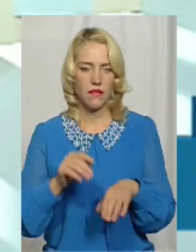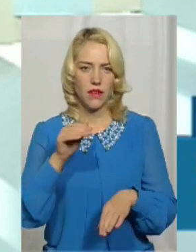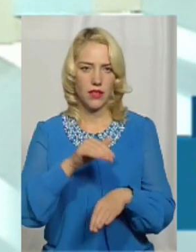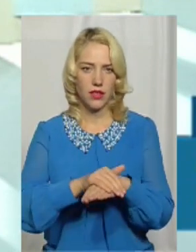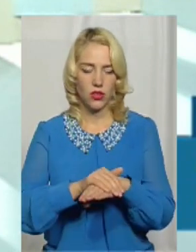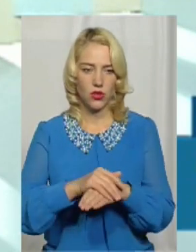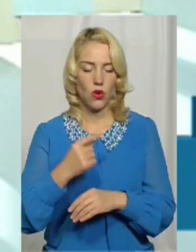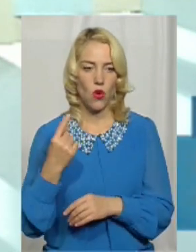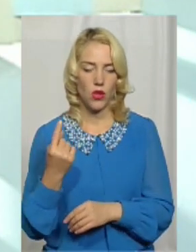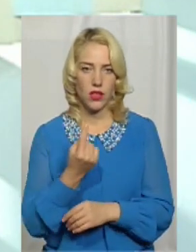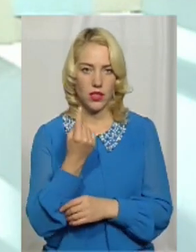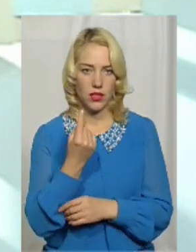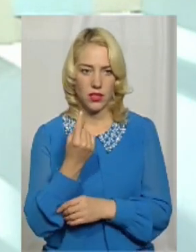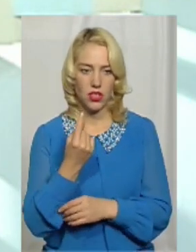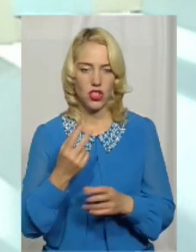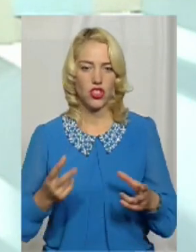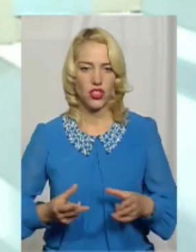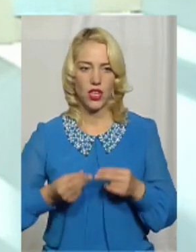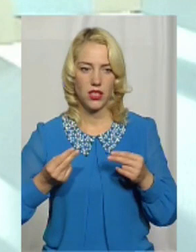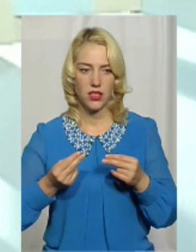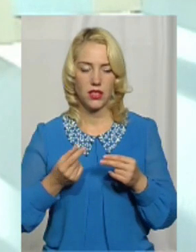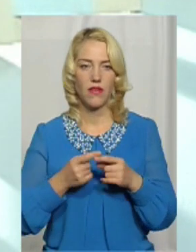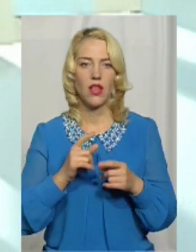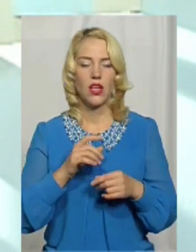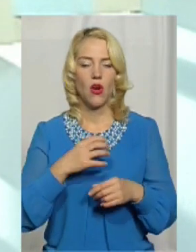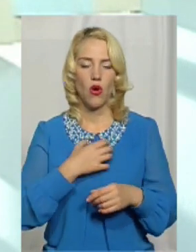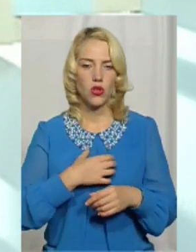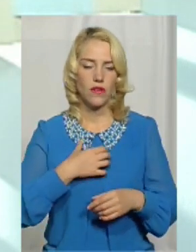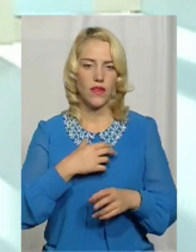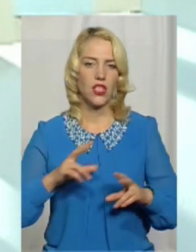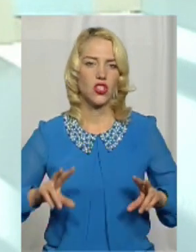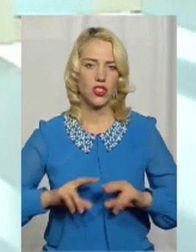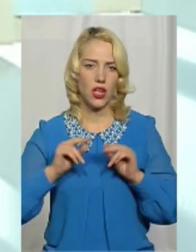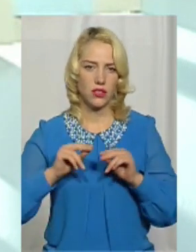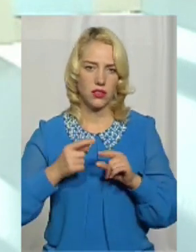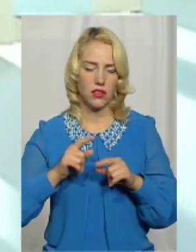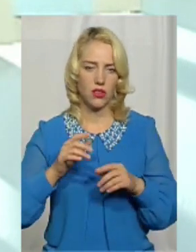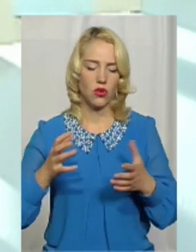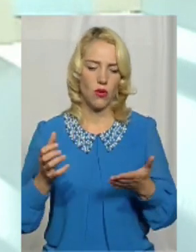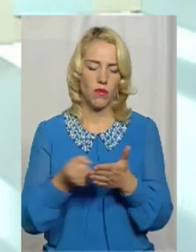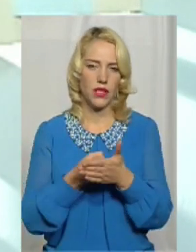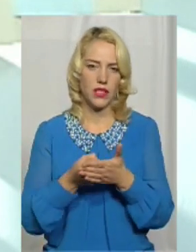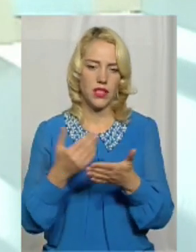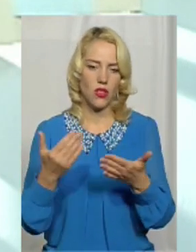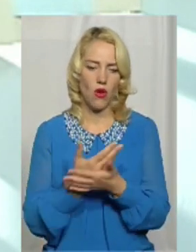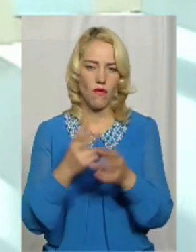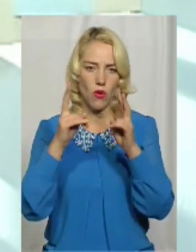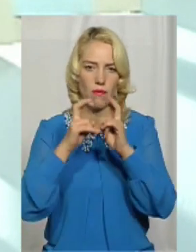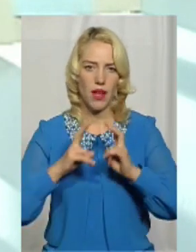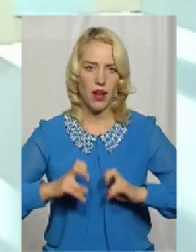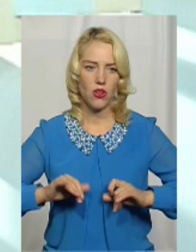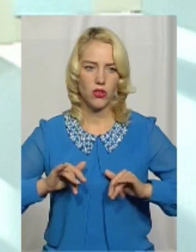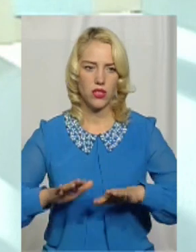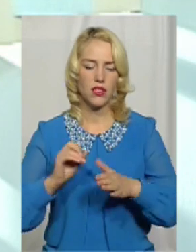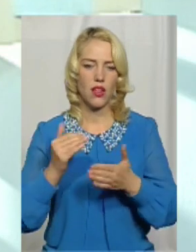один із шансів і основний шанс добитися нового перегляду справи